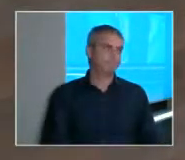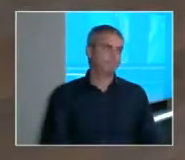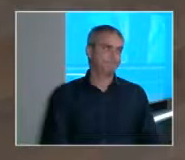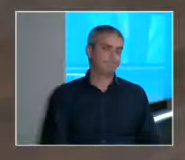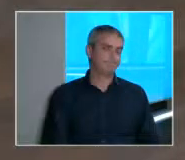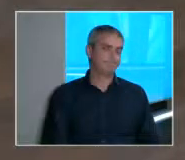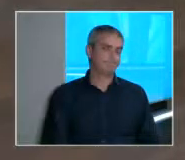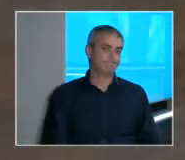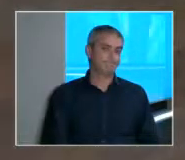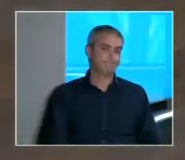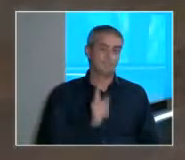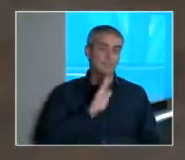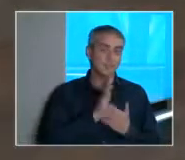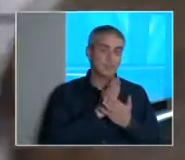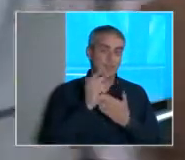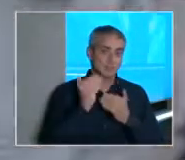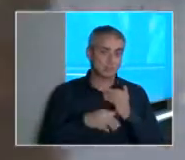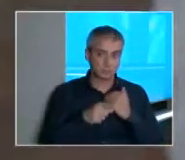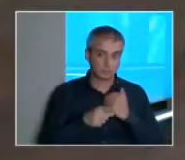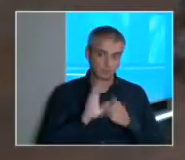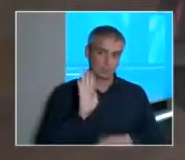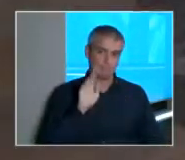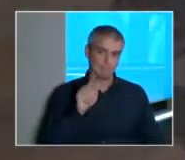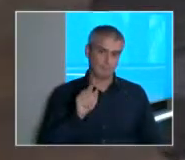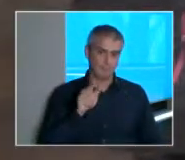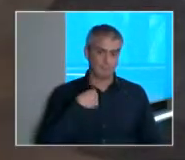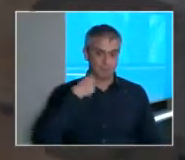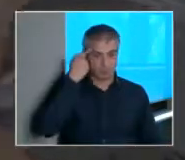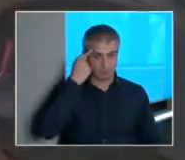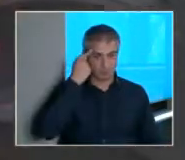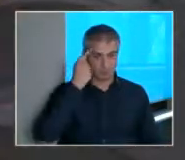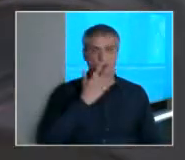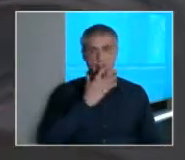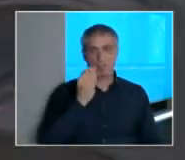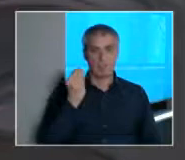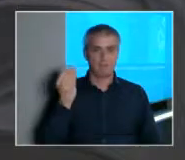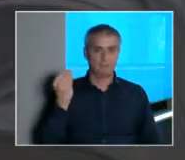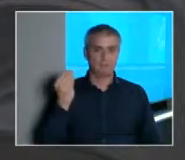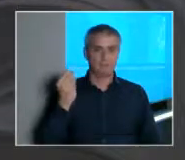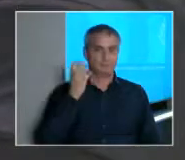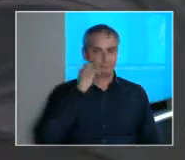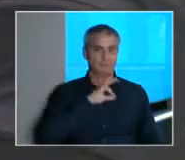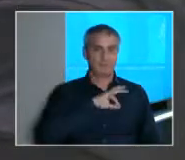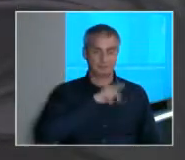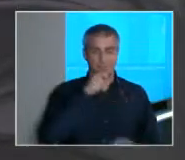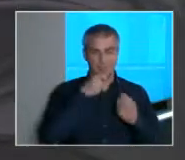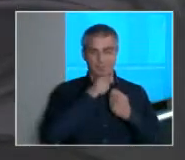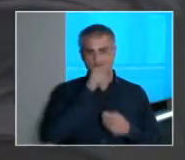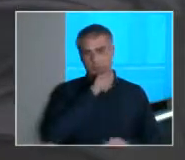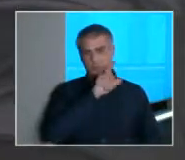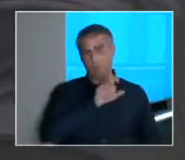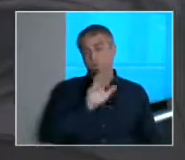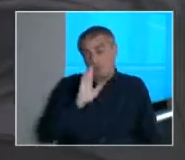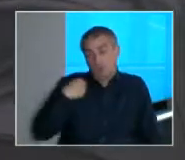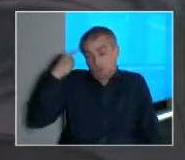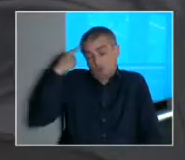תראה, מי שהחליט בסופו של דבר זה ביבי, אבל נראה לי שהרבה יש לו לליברמן יד בזה. ככה